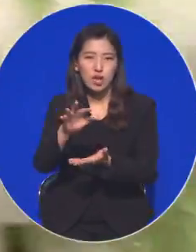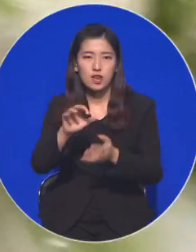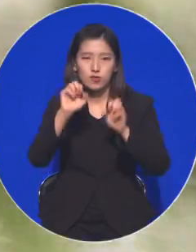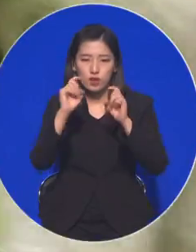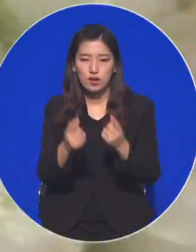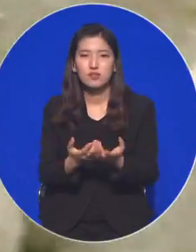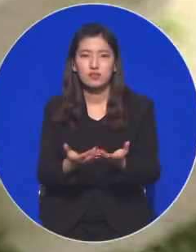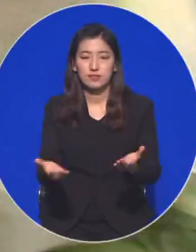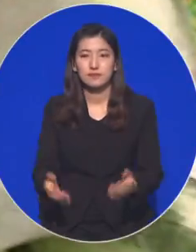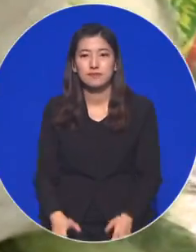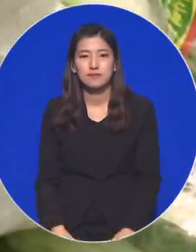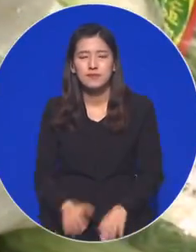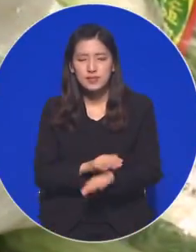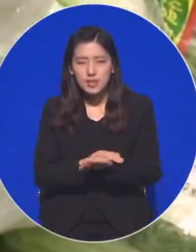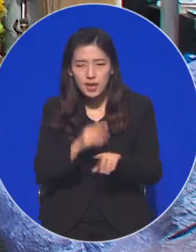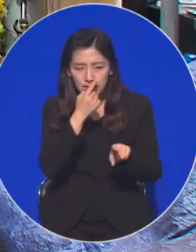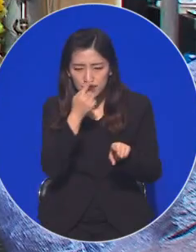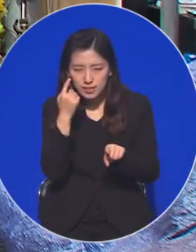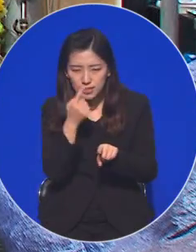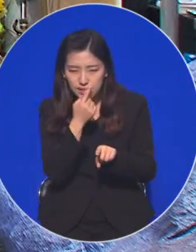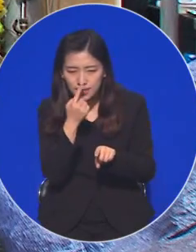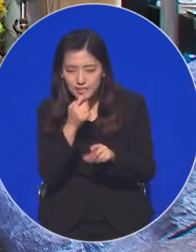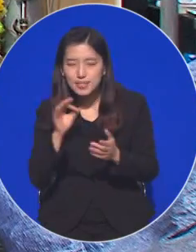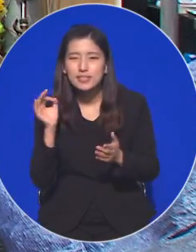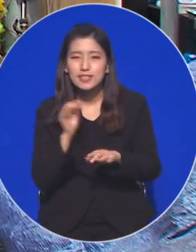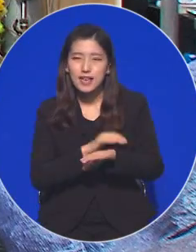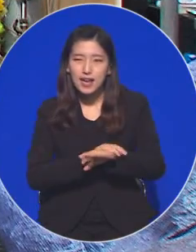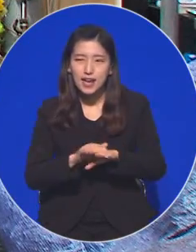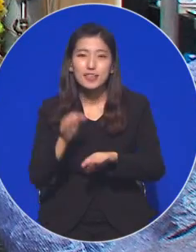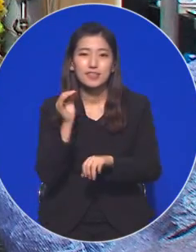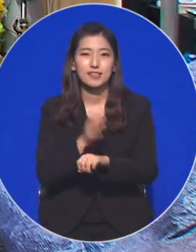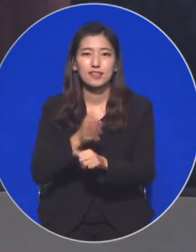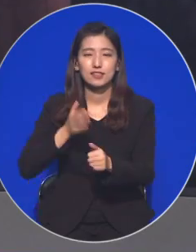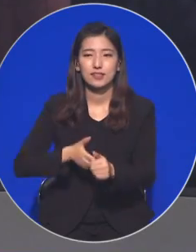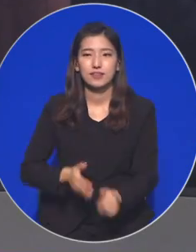진행하는데요. 꼼꼼하게 따져서 알뜰 소비하시기 바랍니다.